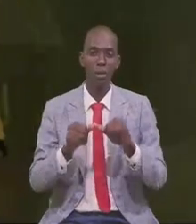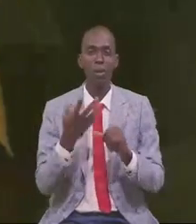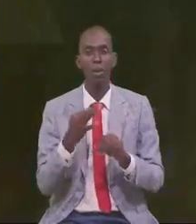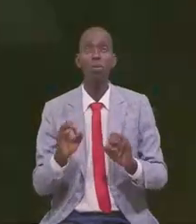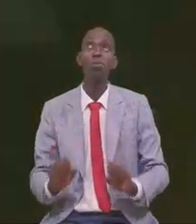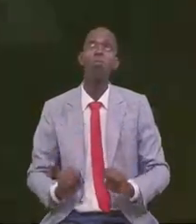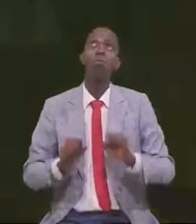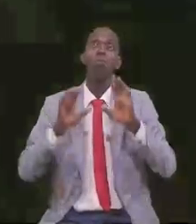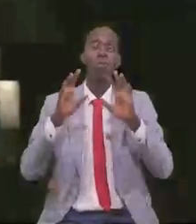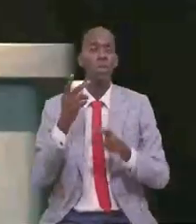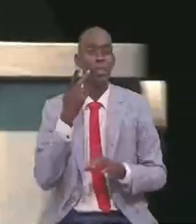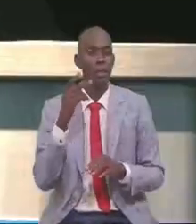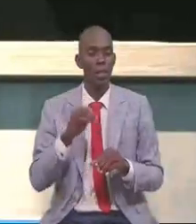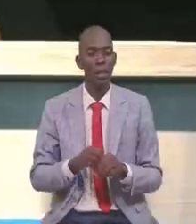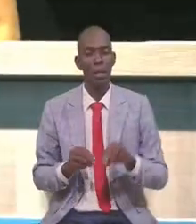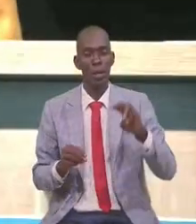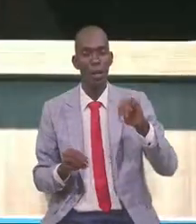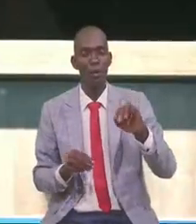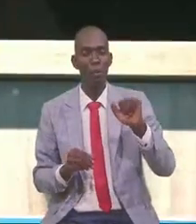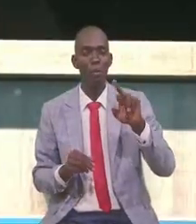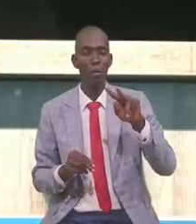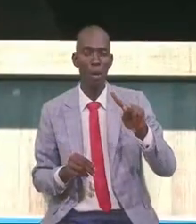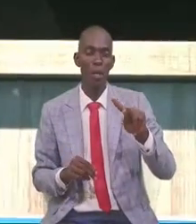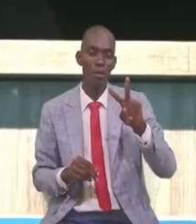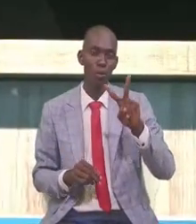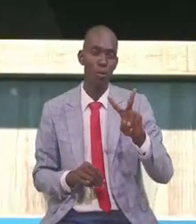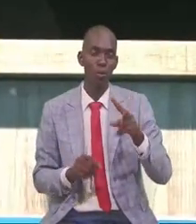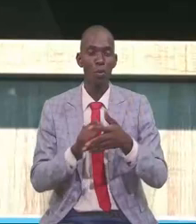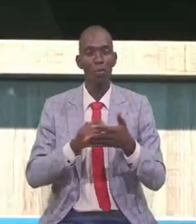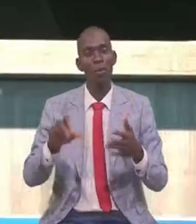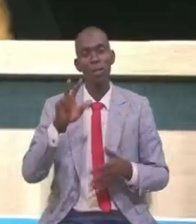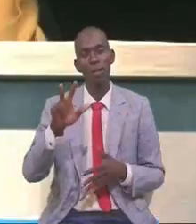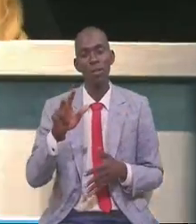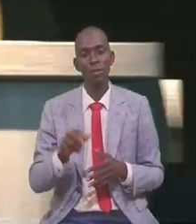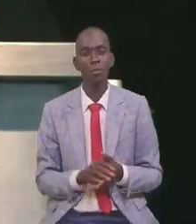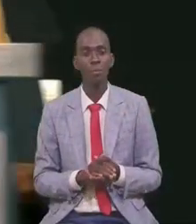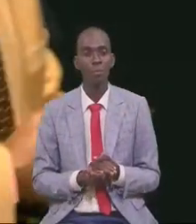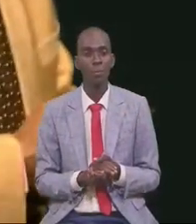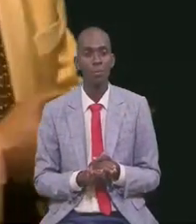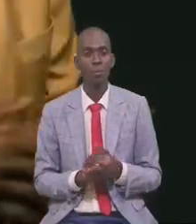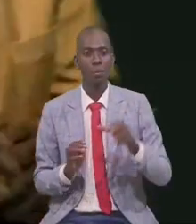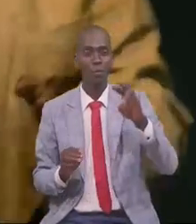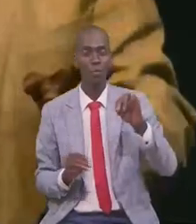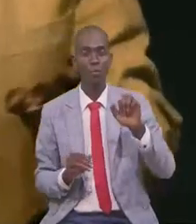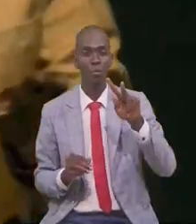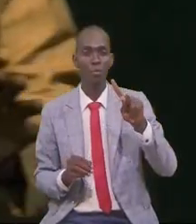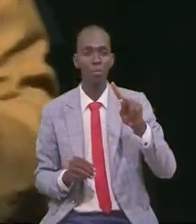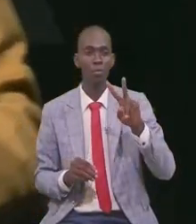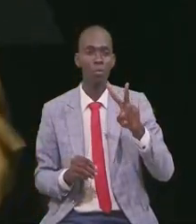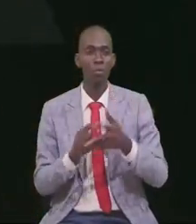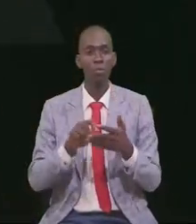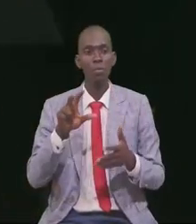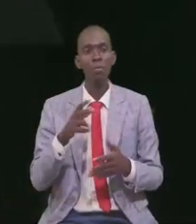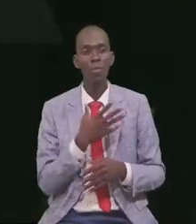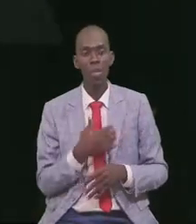Voyons Marc au chapitre 2, verset 3. Verset 3 dit, des gens vinrent à